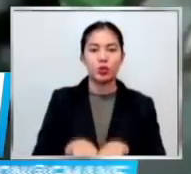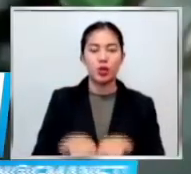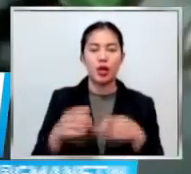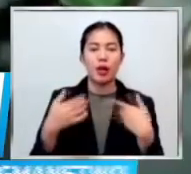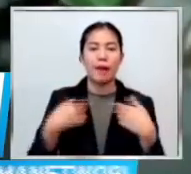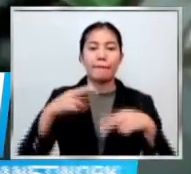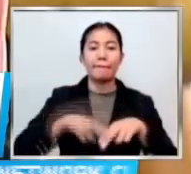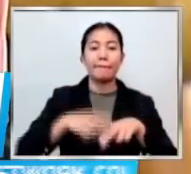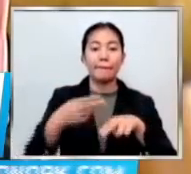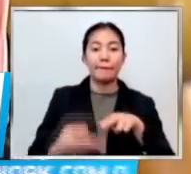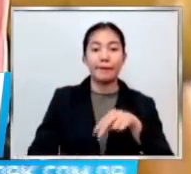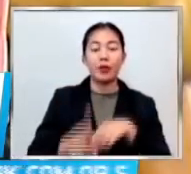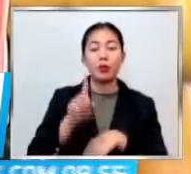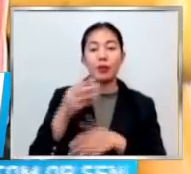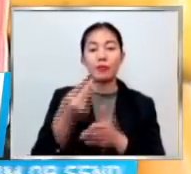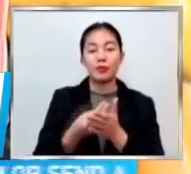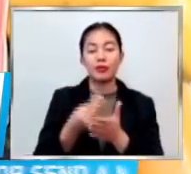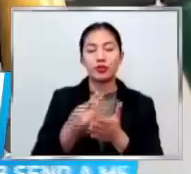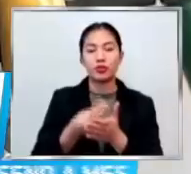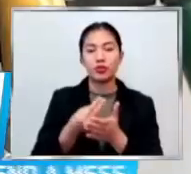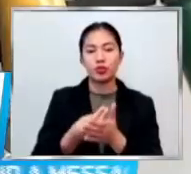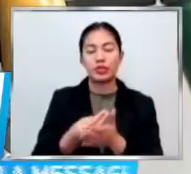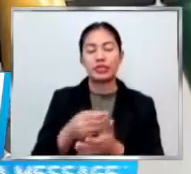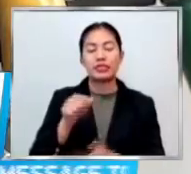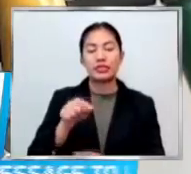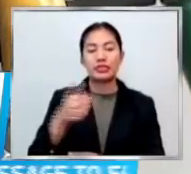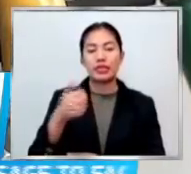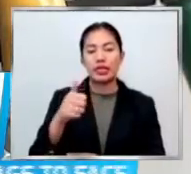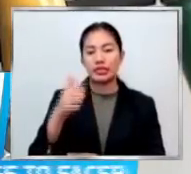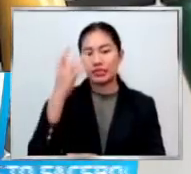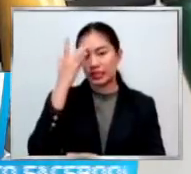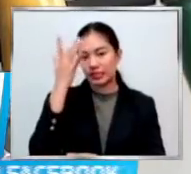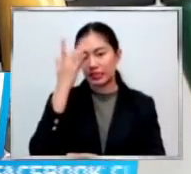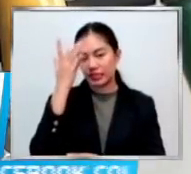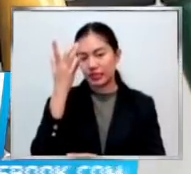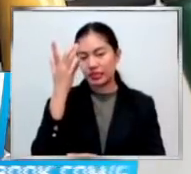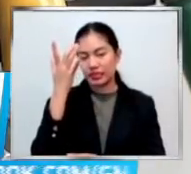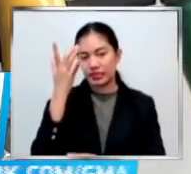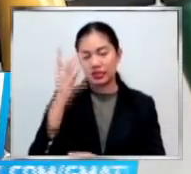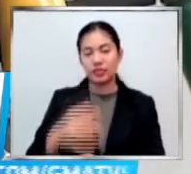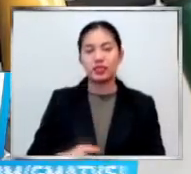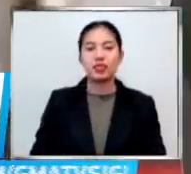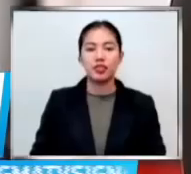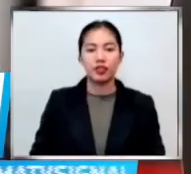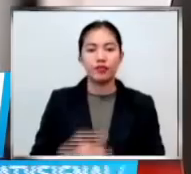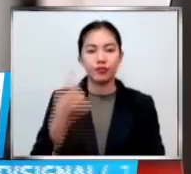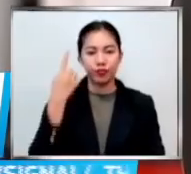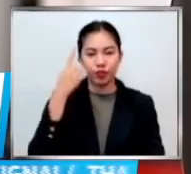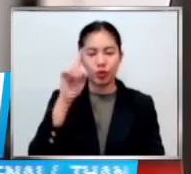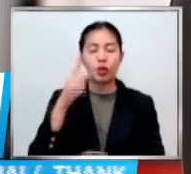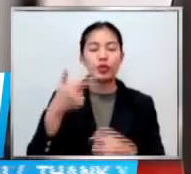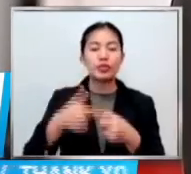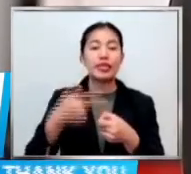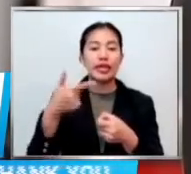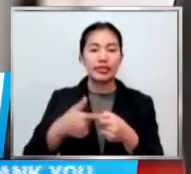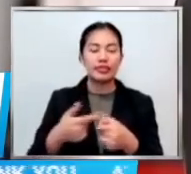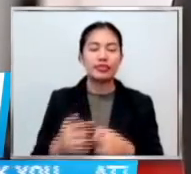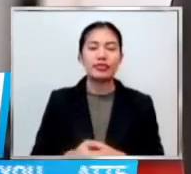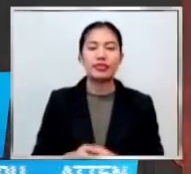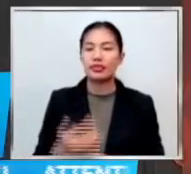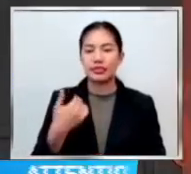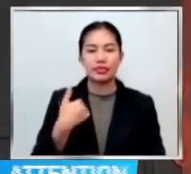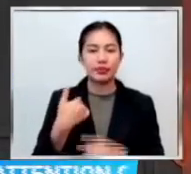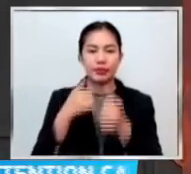piso at 10 sentimo hanggang piso at 25 sentimo sa kada litro ng gasolina. Wala pang anunsyo ang